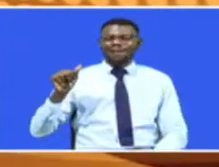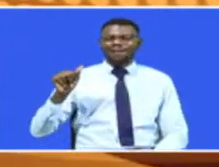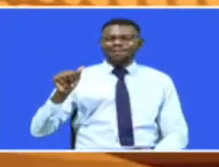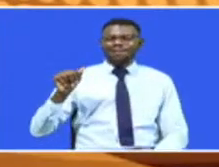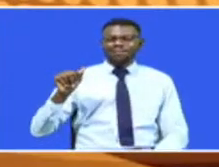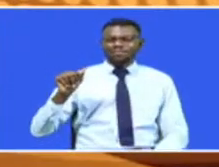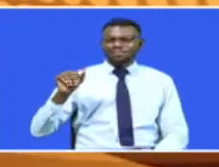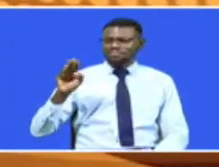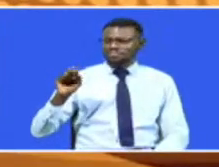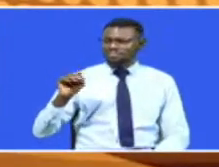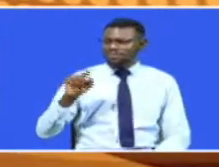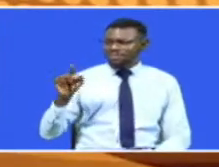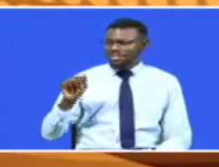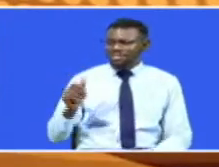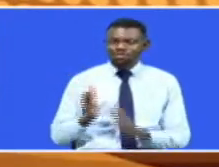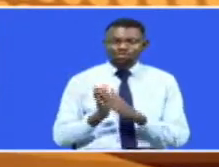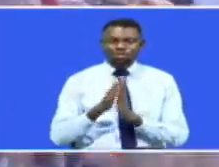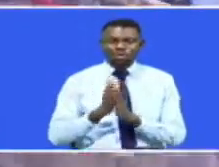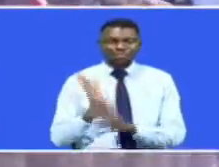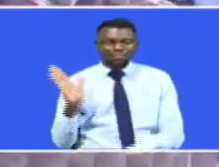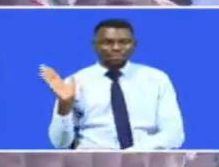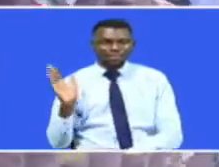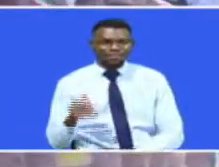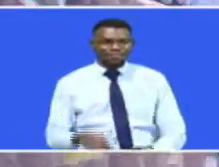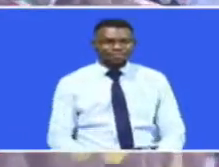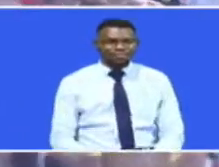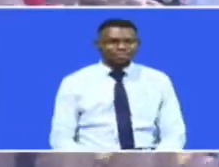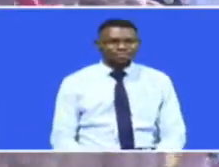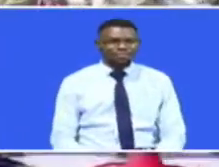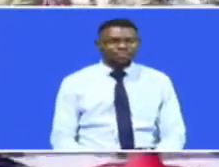tathmini zaidi, tujiunge naye.